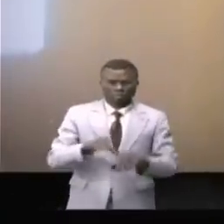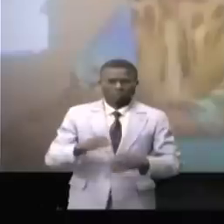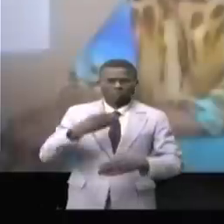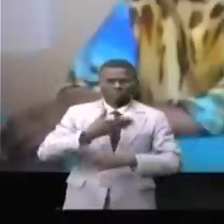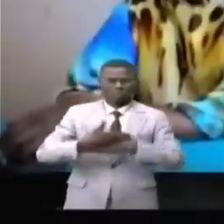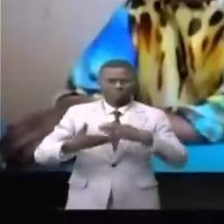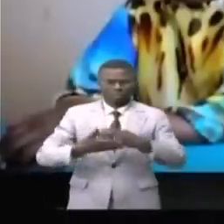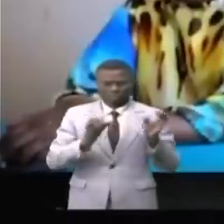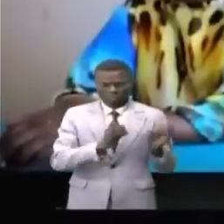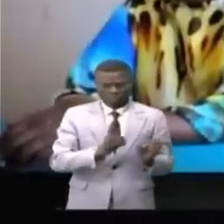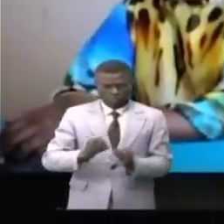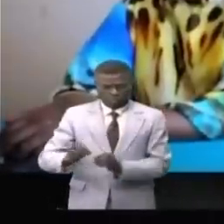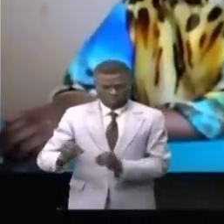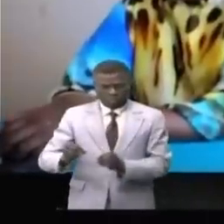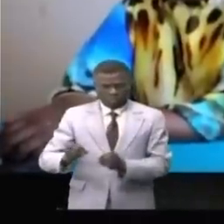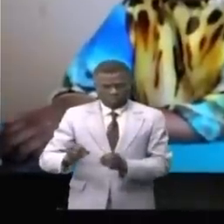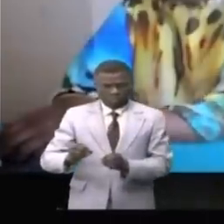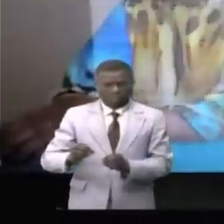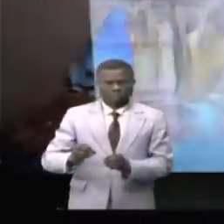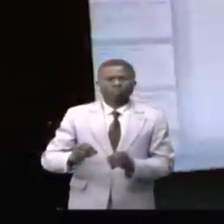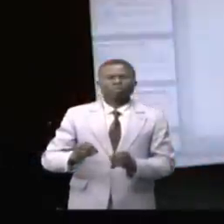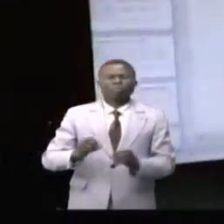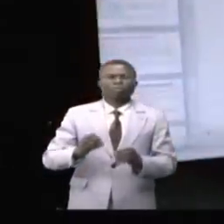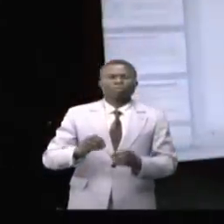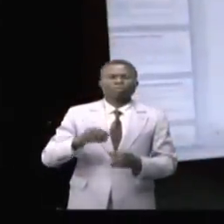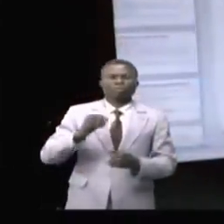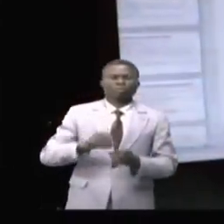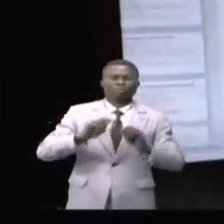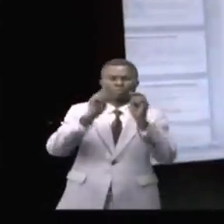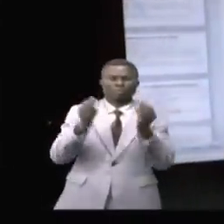réinstallation a été organisée par pour le site Monisco